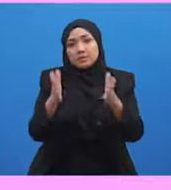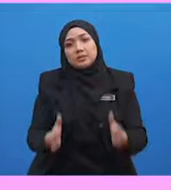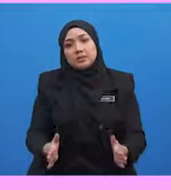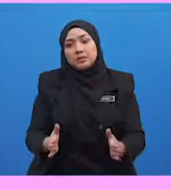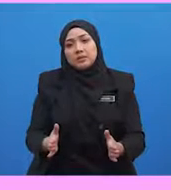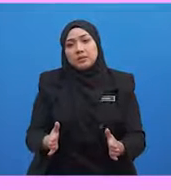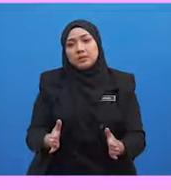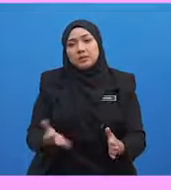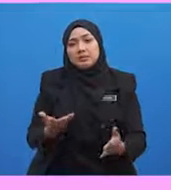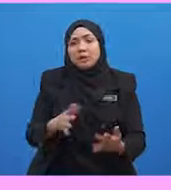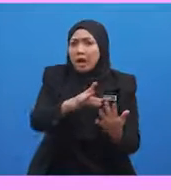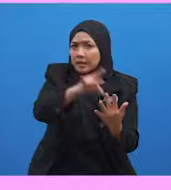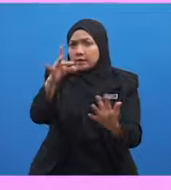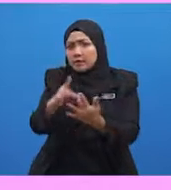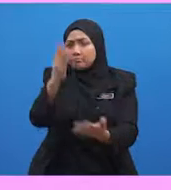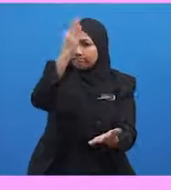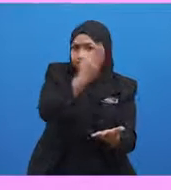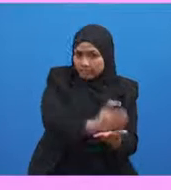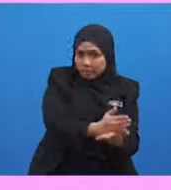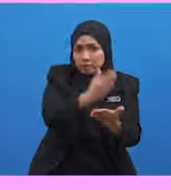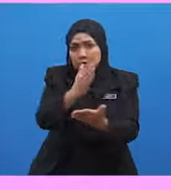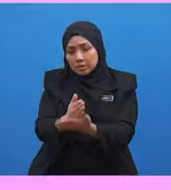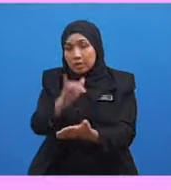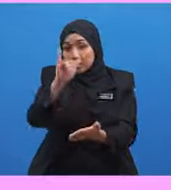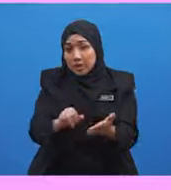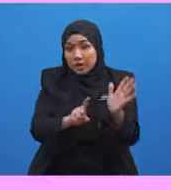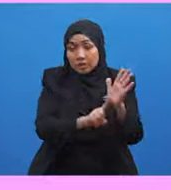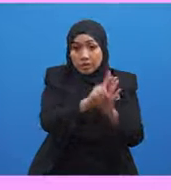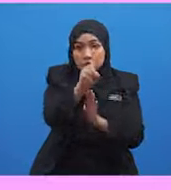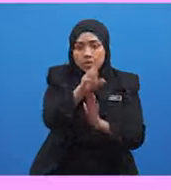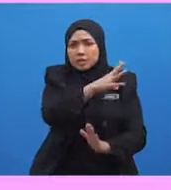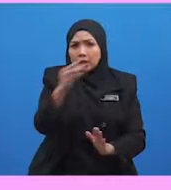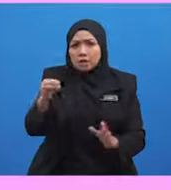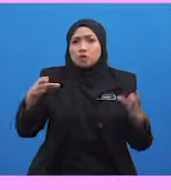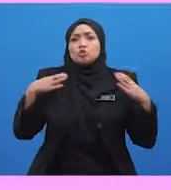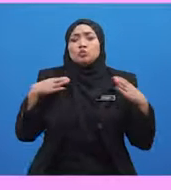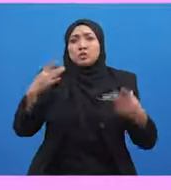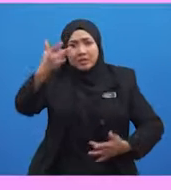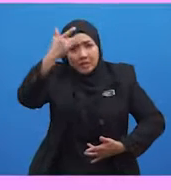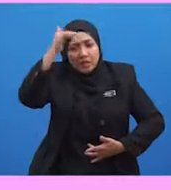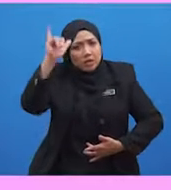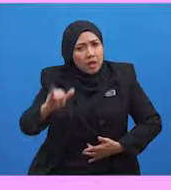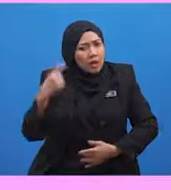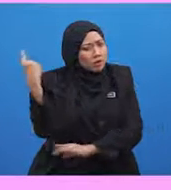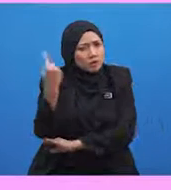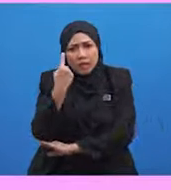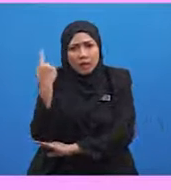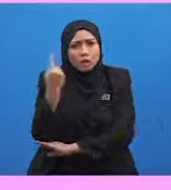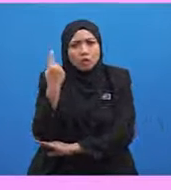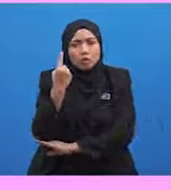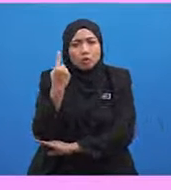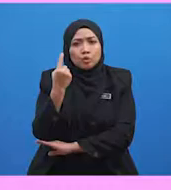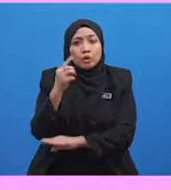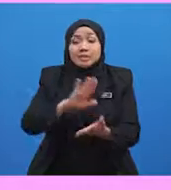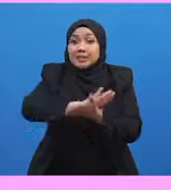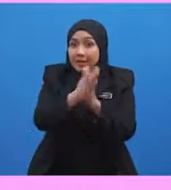kadar lantik henti pekerja yang tinggi dan cuti sakit yang kerap, maka sebab